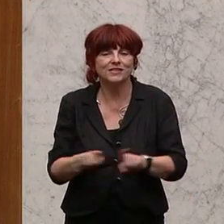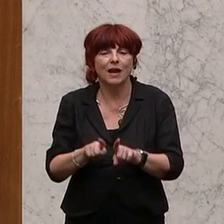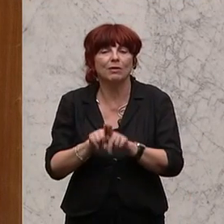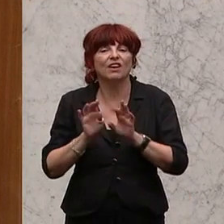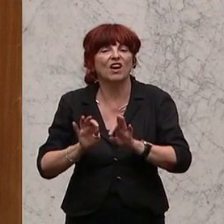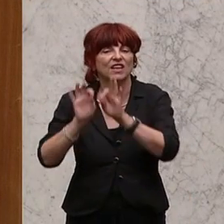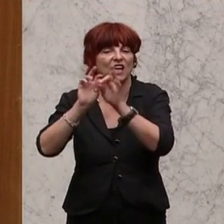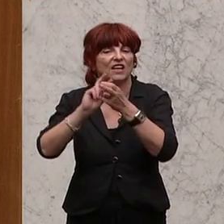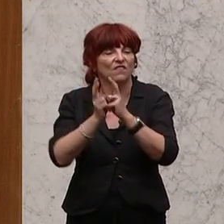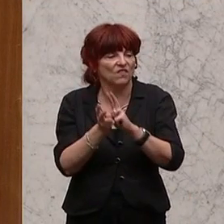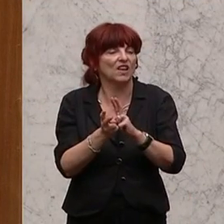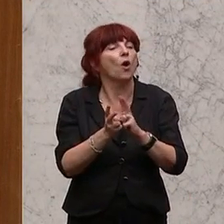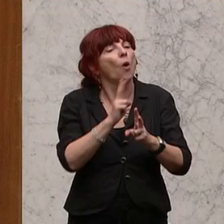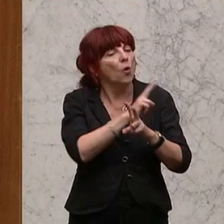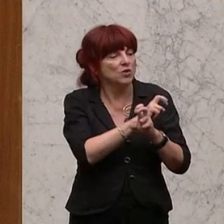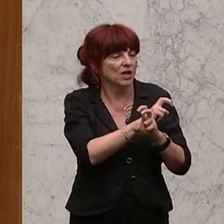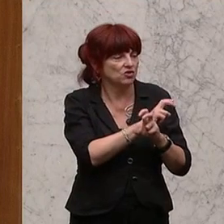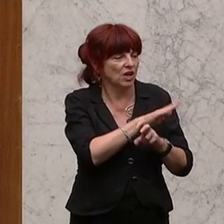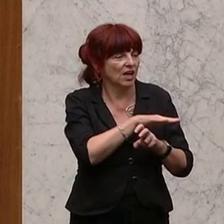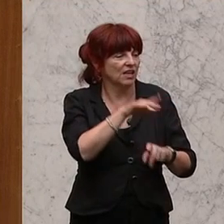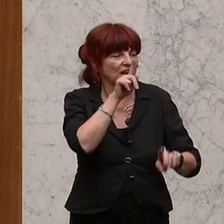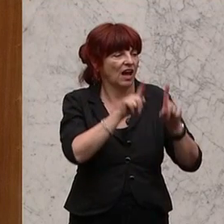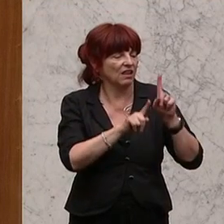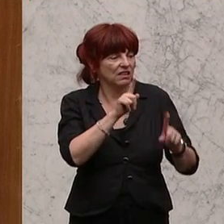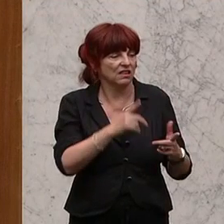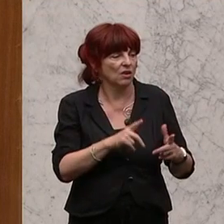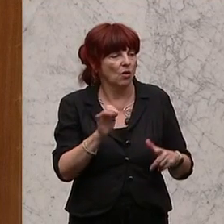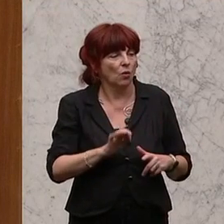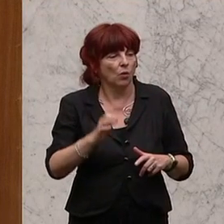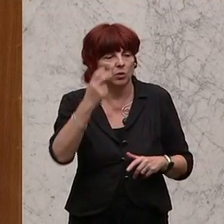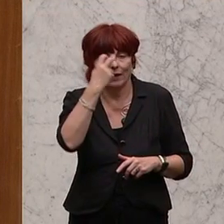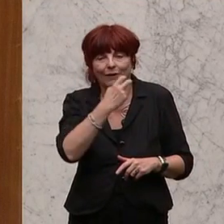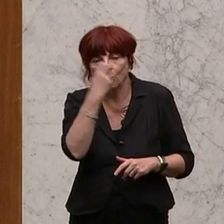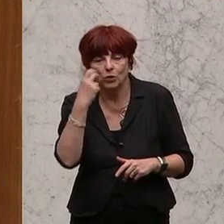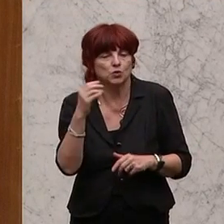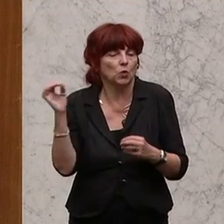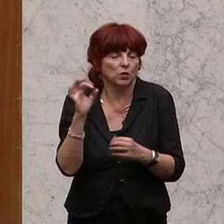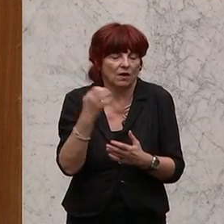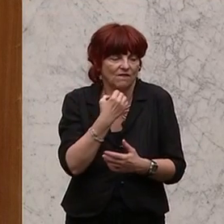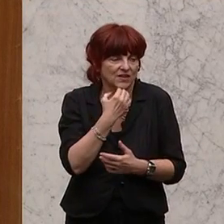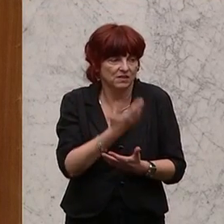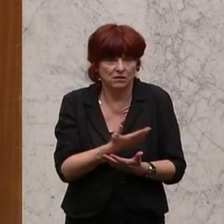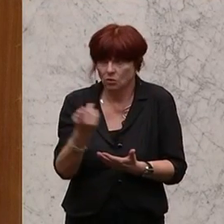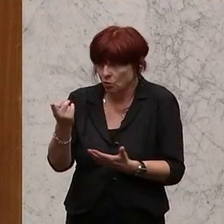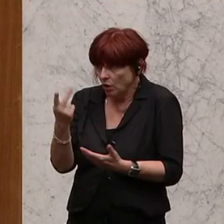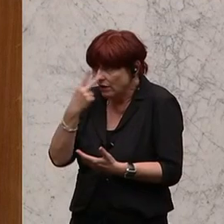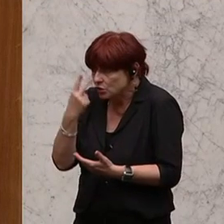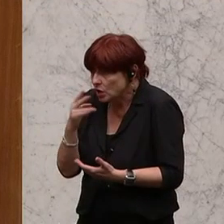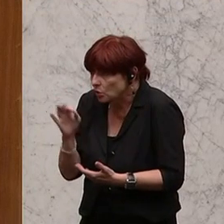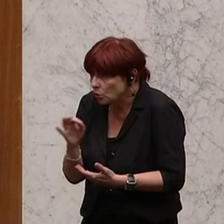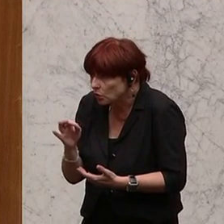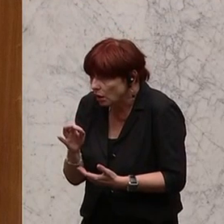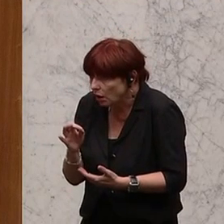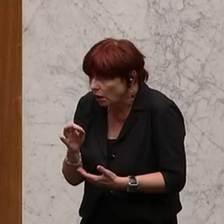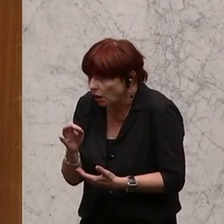für die österreichischen Kindergärten oder von mir aus auch für die katholischen, was da sonst noch gibt. Also, stimmen Sie doch zu. Werden Sie